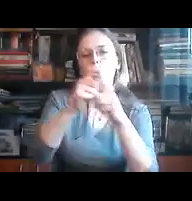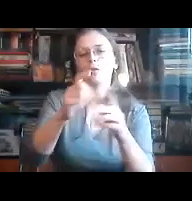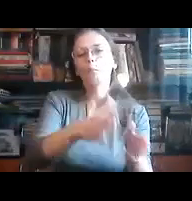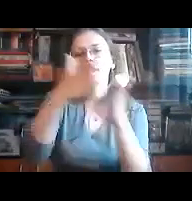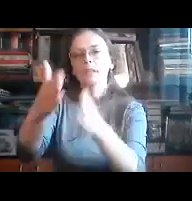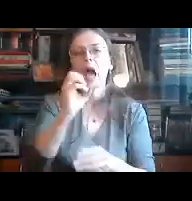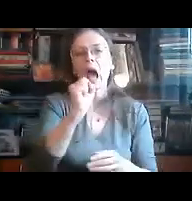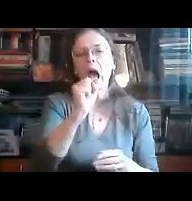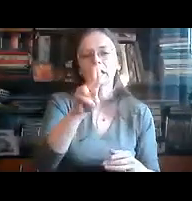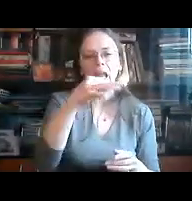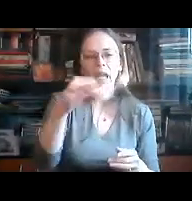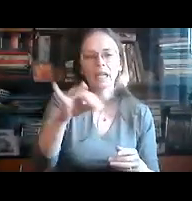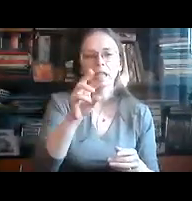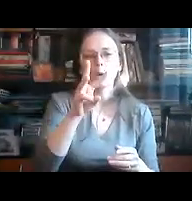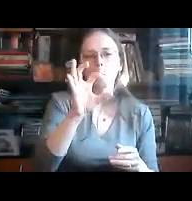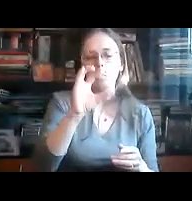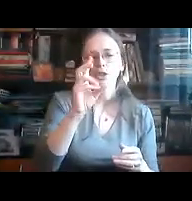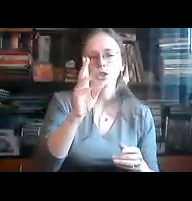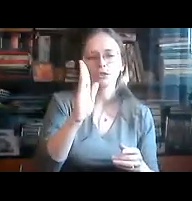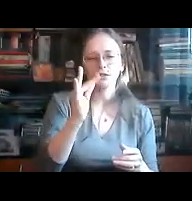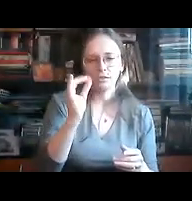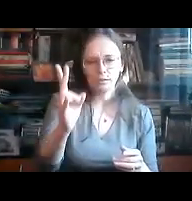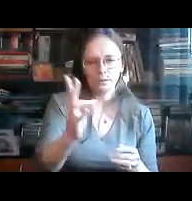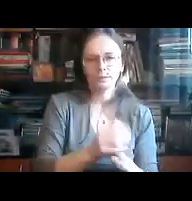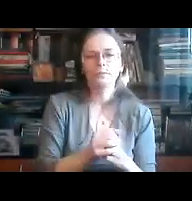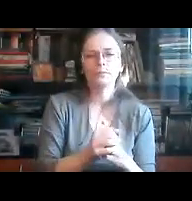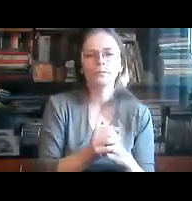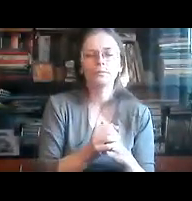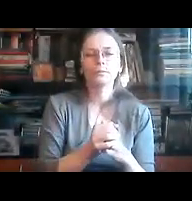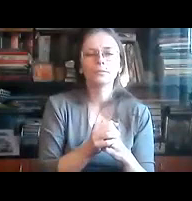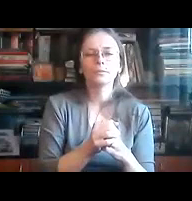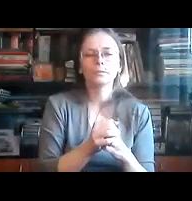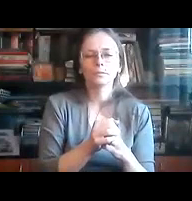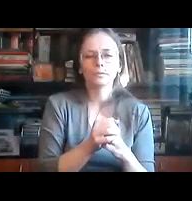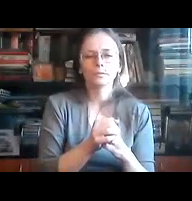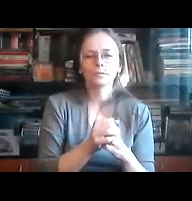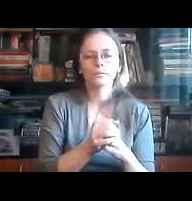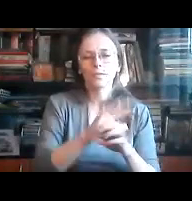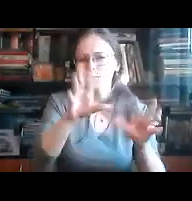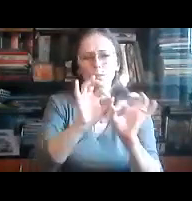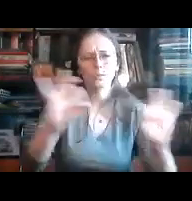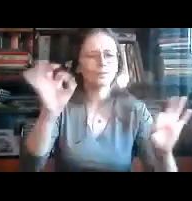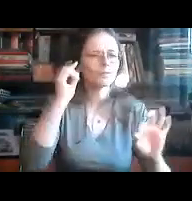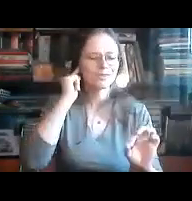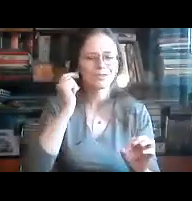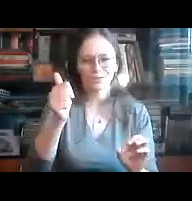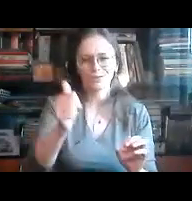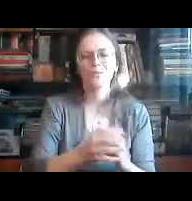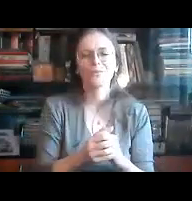Здравствуйте. Я должен включить микрофон. Вас слышно. Нет, включите.